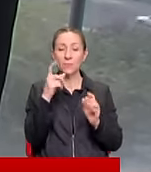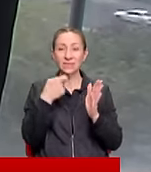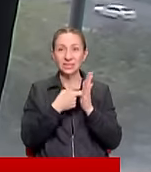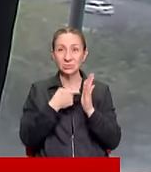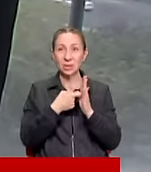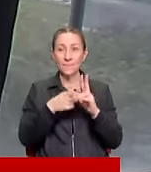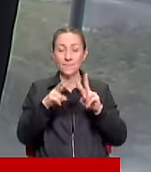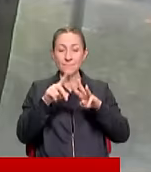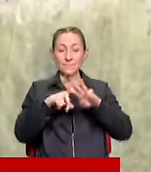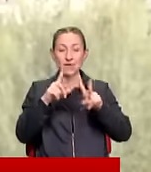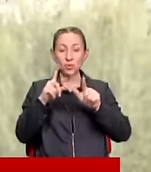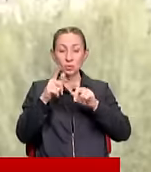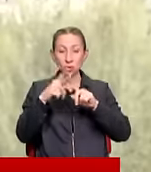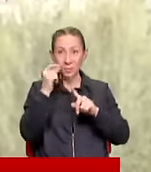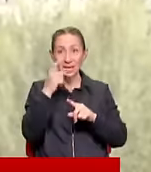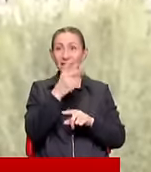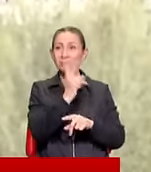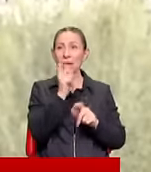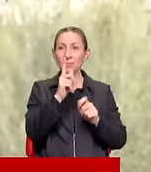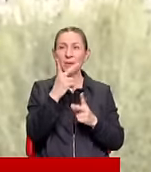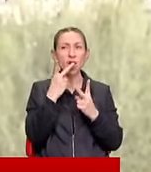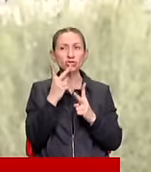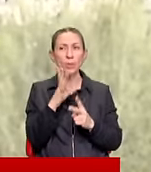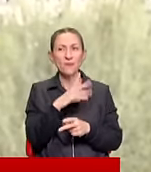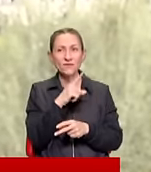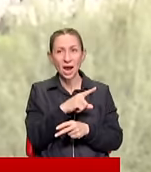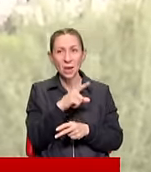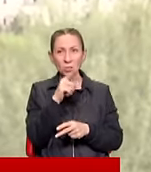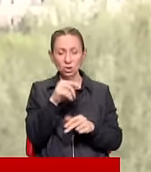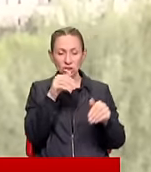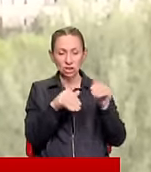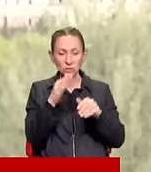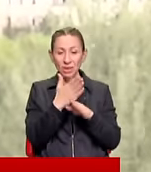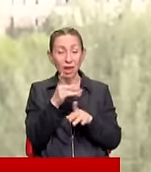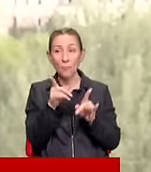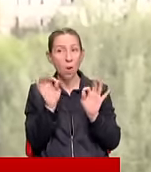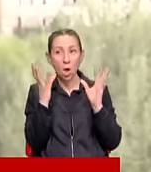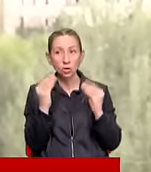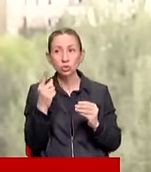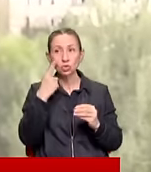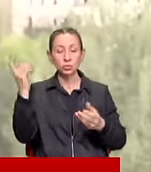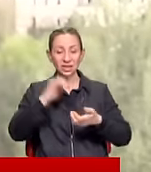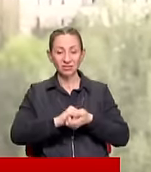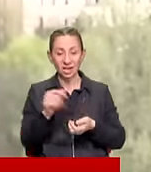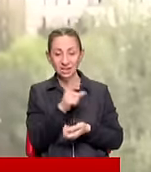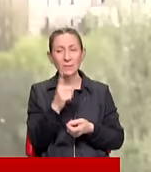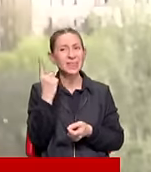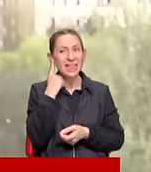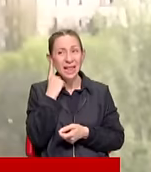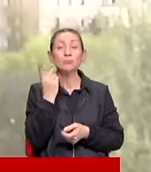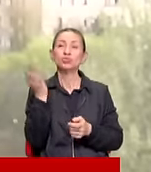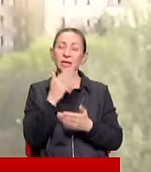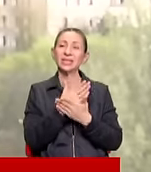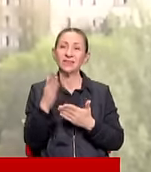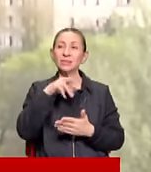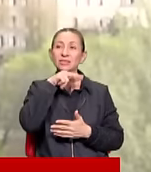ismidir Mevlüt Karakaya. Kendisinin de yapmış olduğu bir açıklama var. Hani bu seçim niye böyle oldu Cumhur İttifakı açısından. Bir dinleyelim. Devam